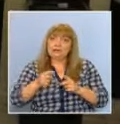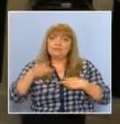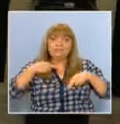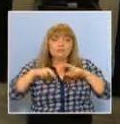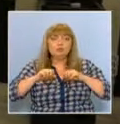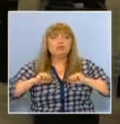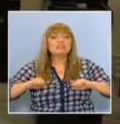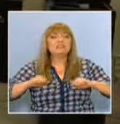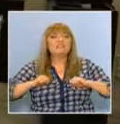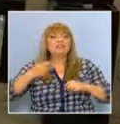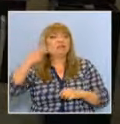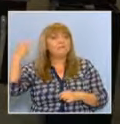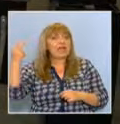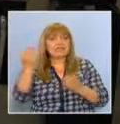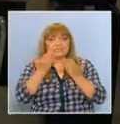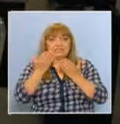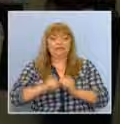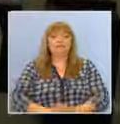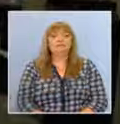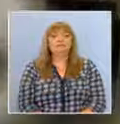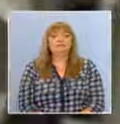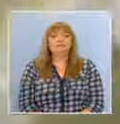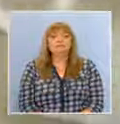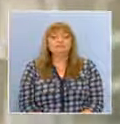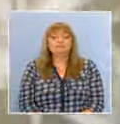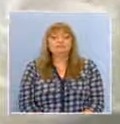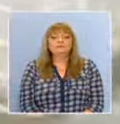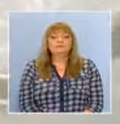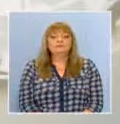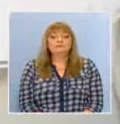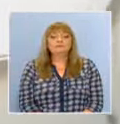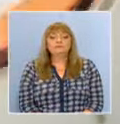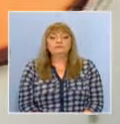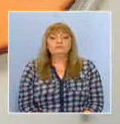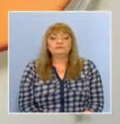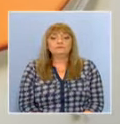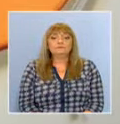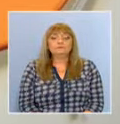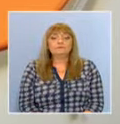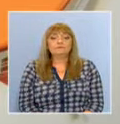гимназията.